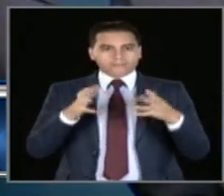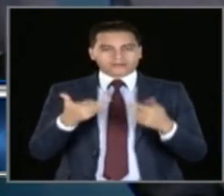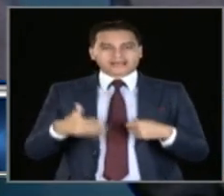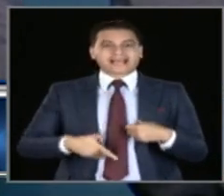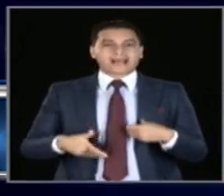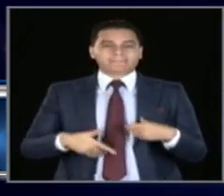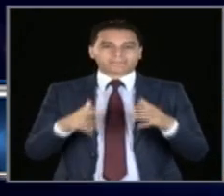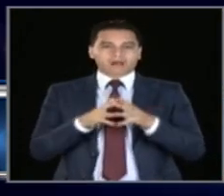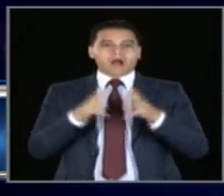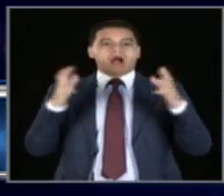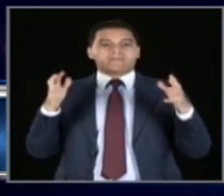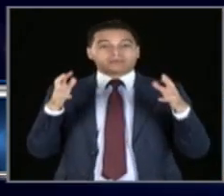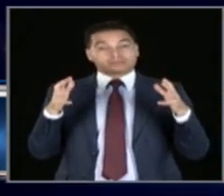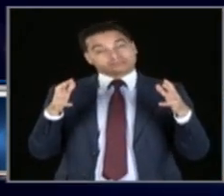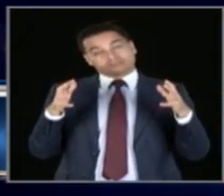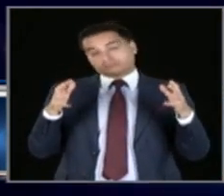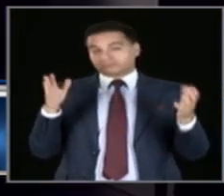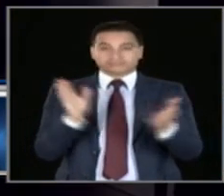الكبد.